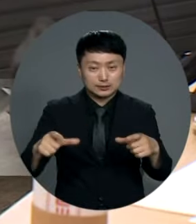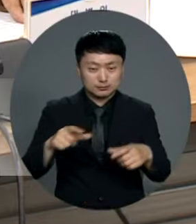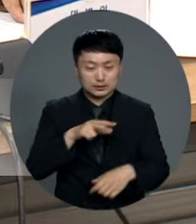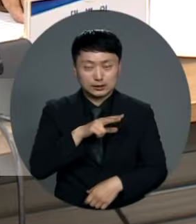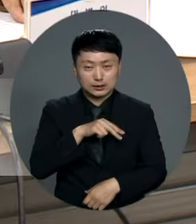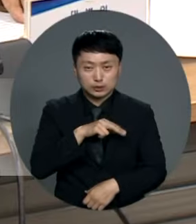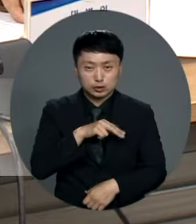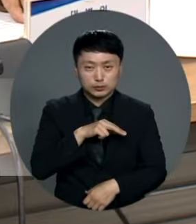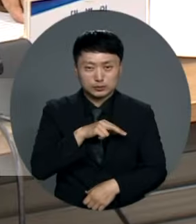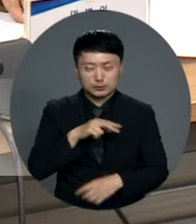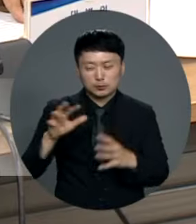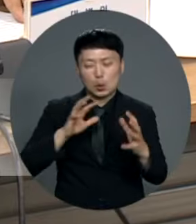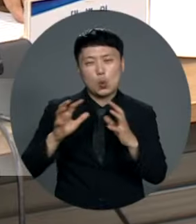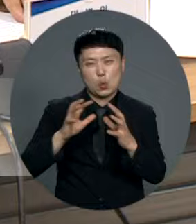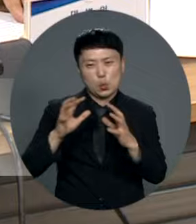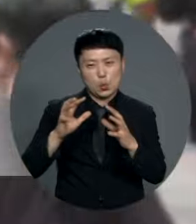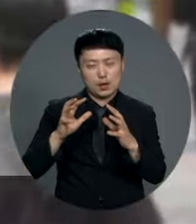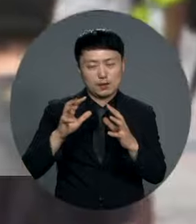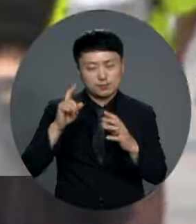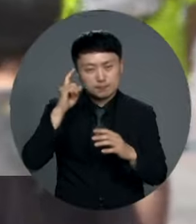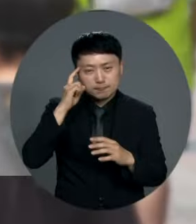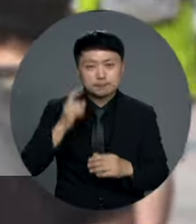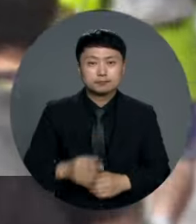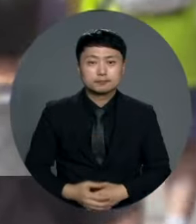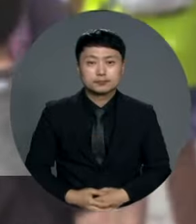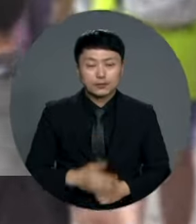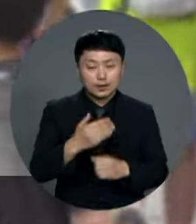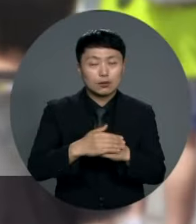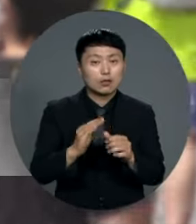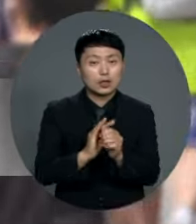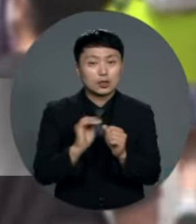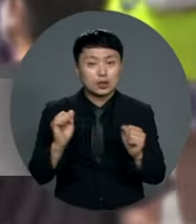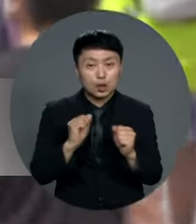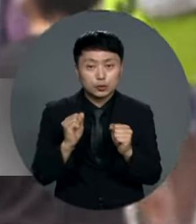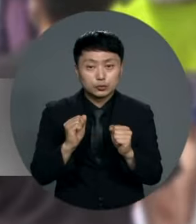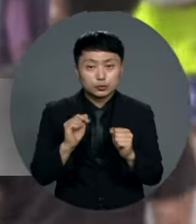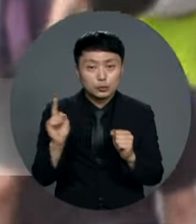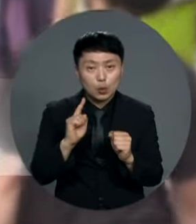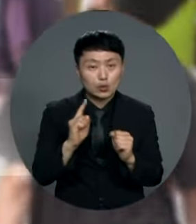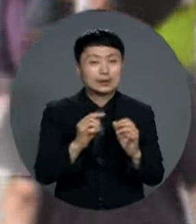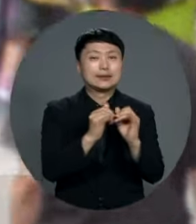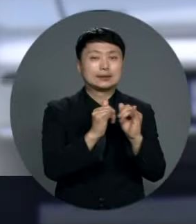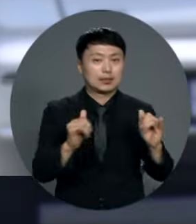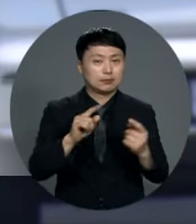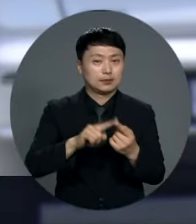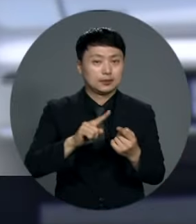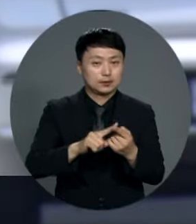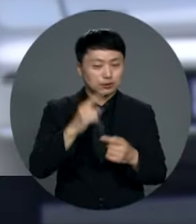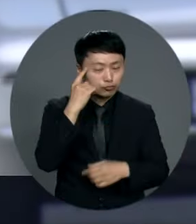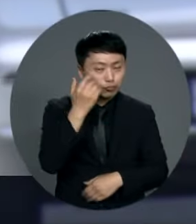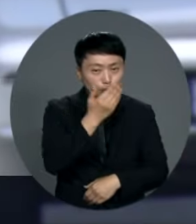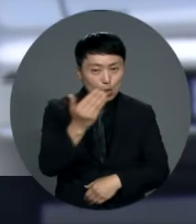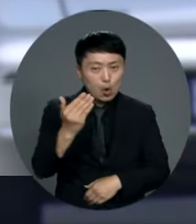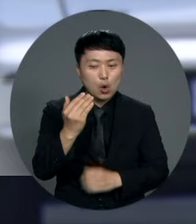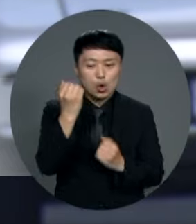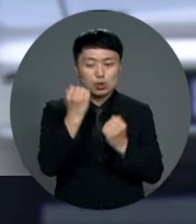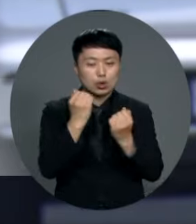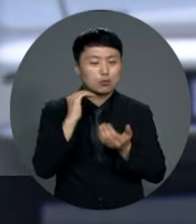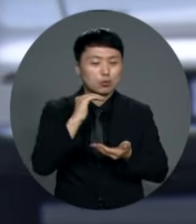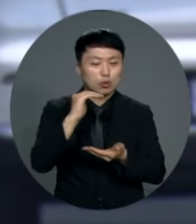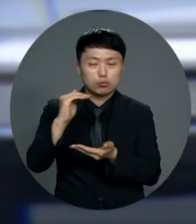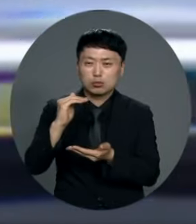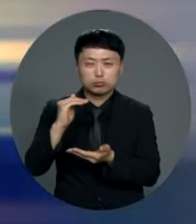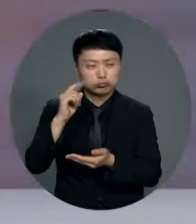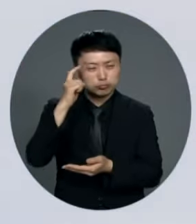거치겠다는 로드맵도 제시했습니다. 하지만 대구와 경북의 주인인 주민들에게 직접 의견을 묻는 절차는 고려하지 않고